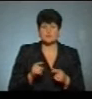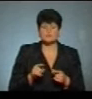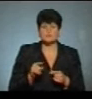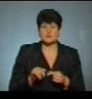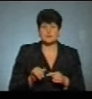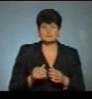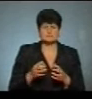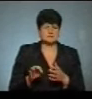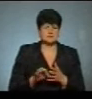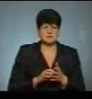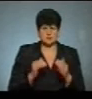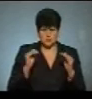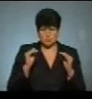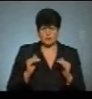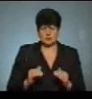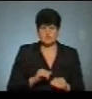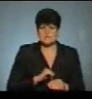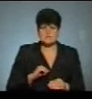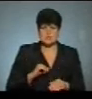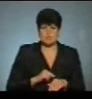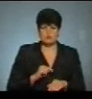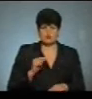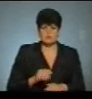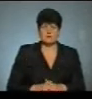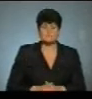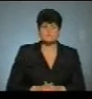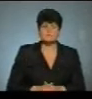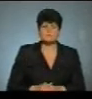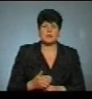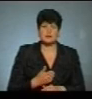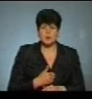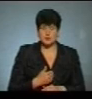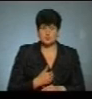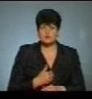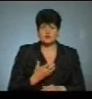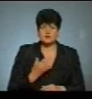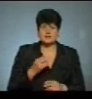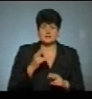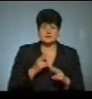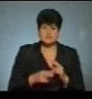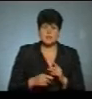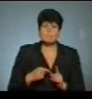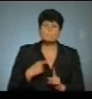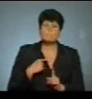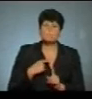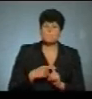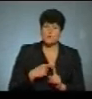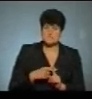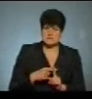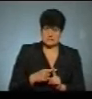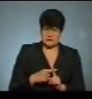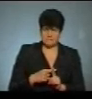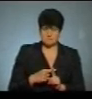них автоматично понижується самопочуття. Але хотів би завершити саме позитивами